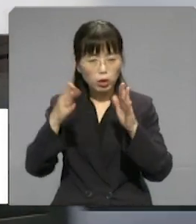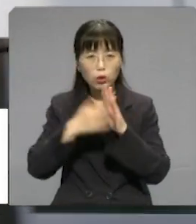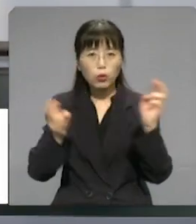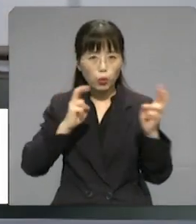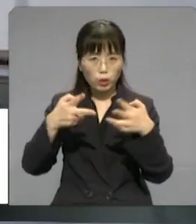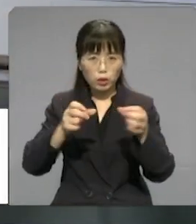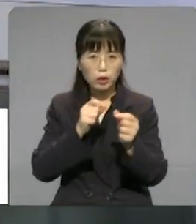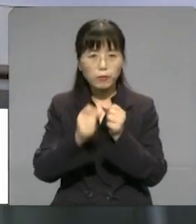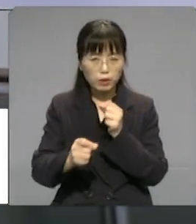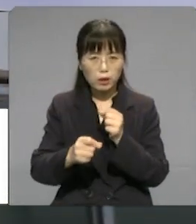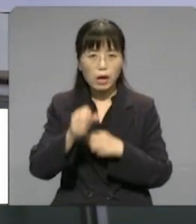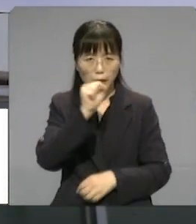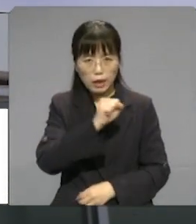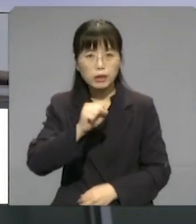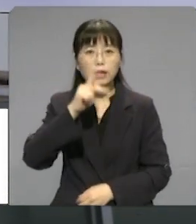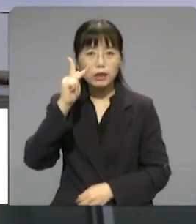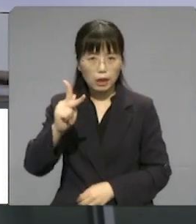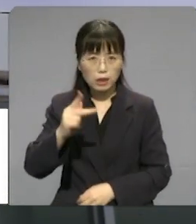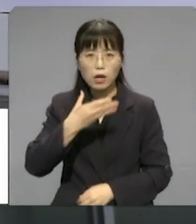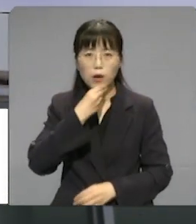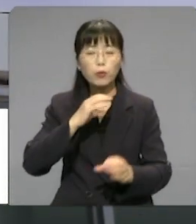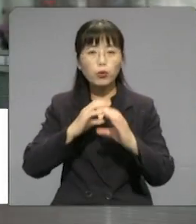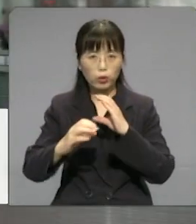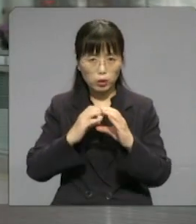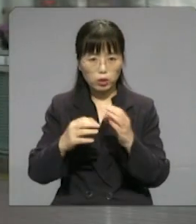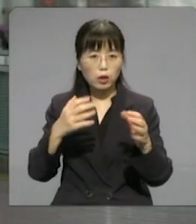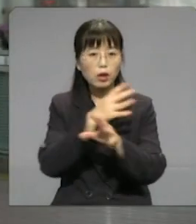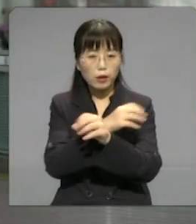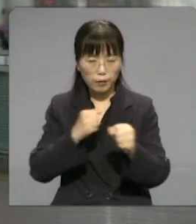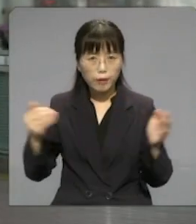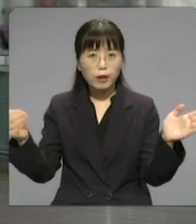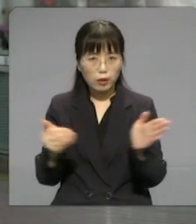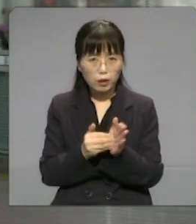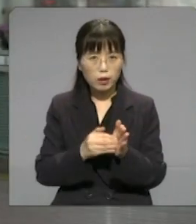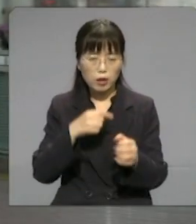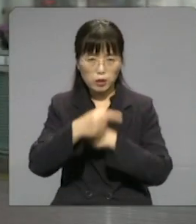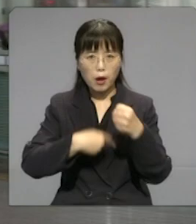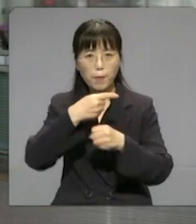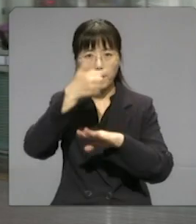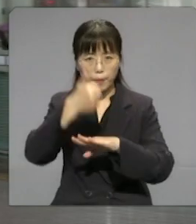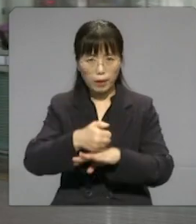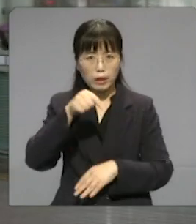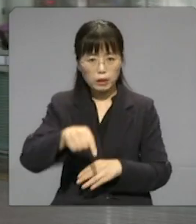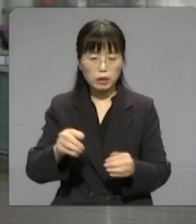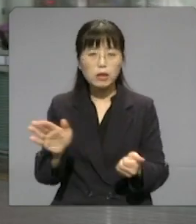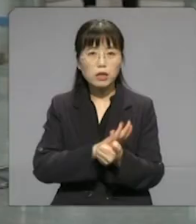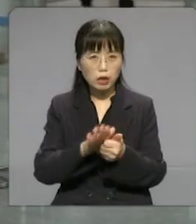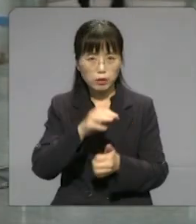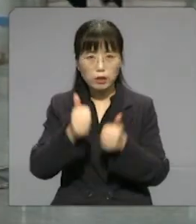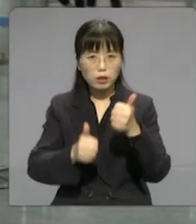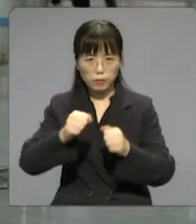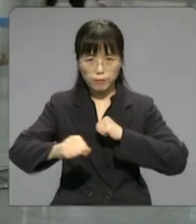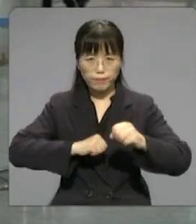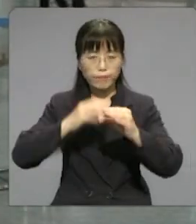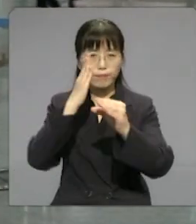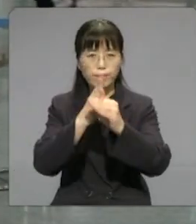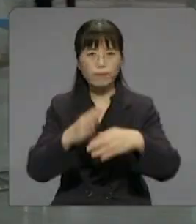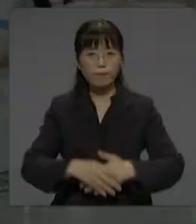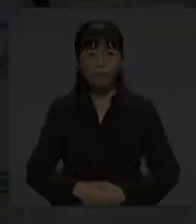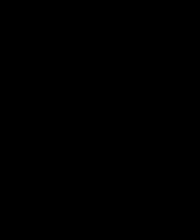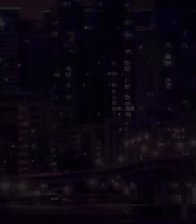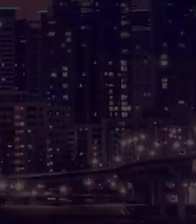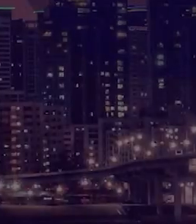성남 지사와 SK 텔레콤 행복 커넥트와 협약을 체결해 연말까지 해당 서비스를 시범 시행